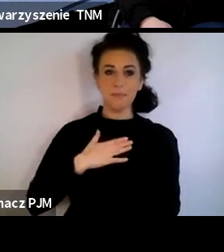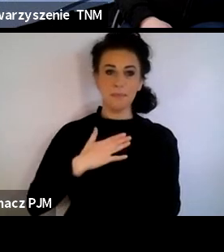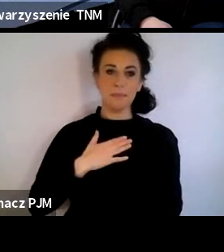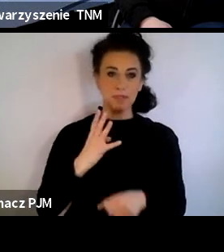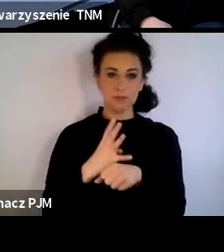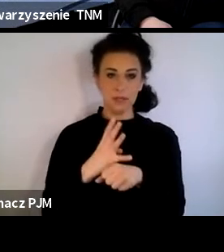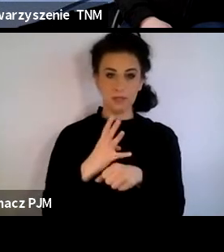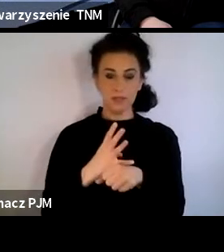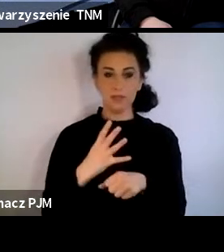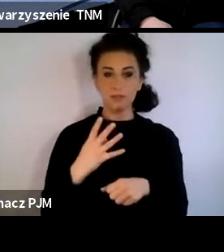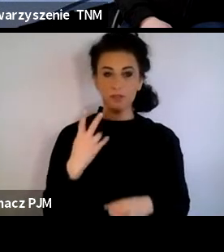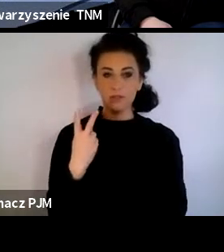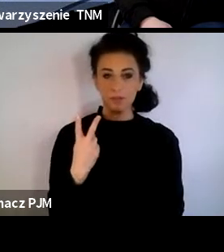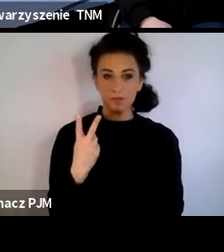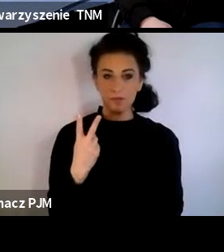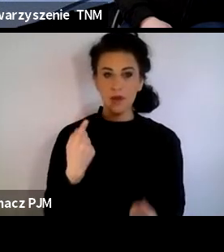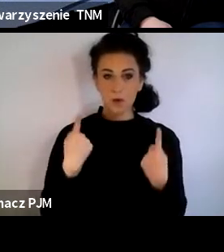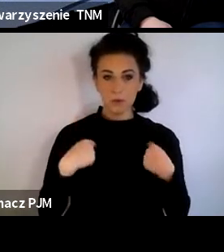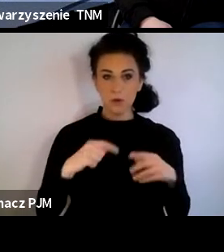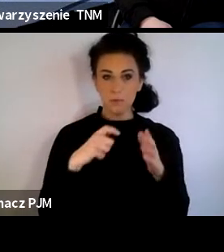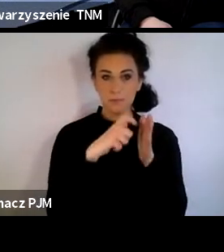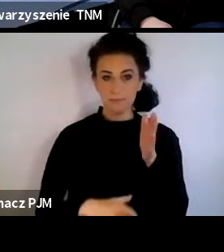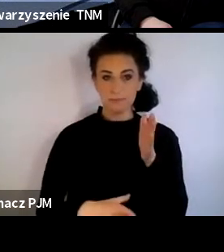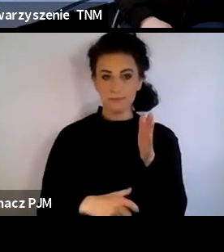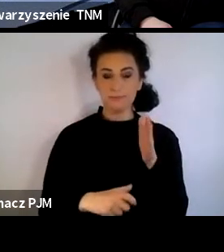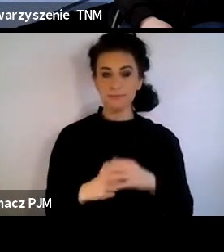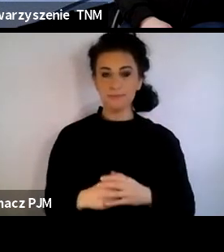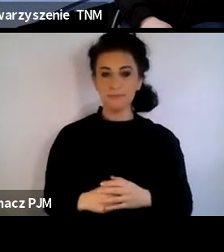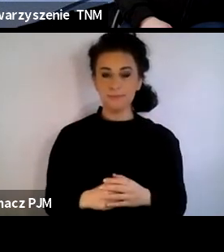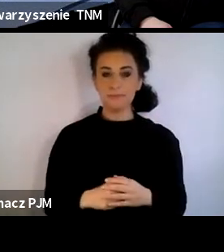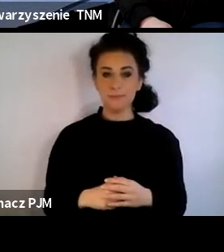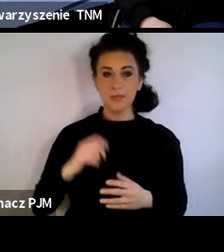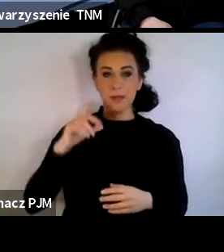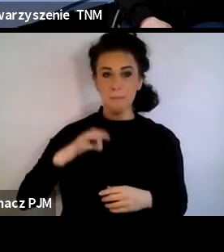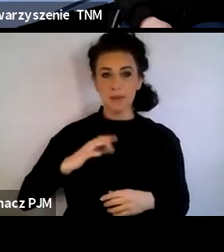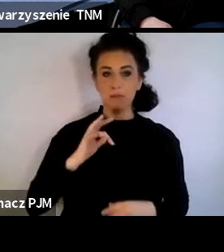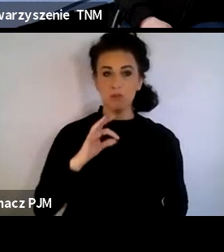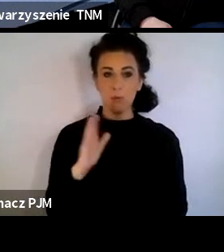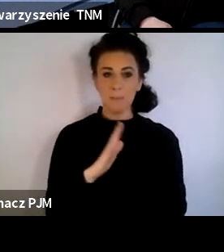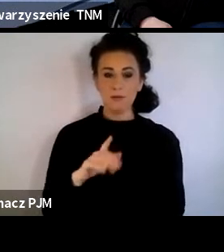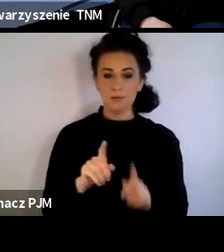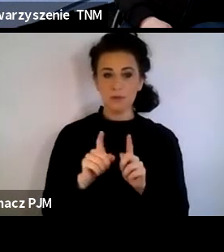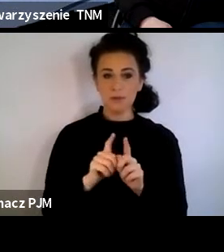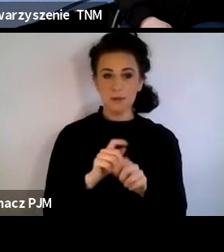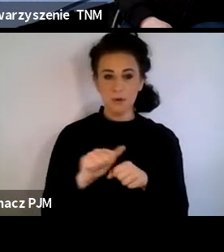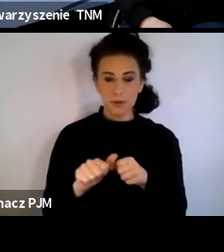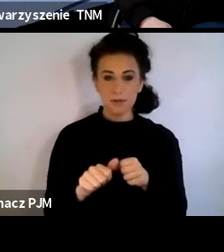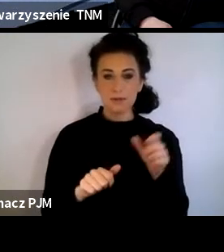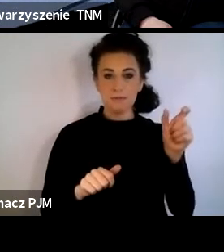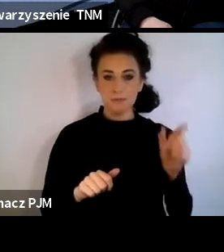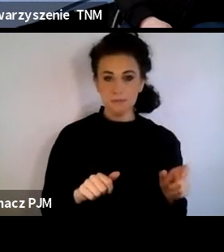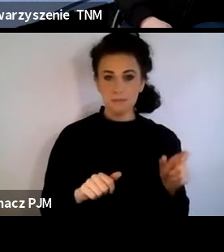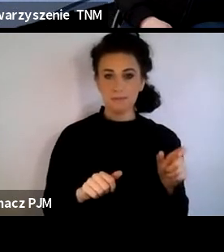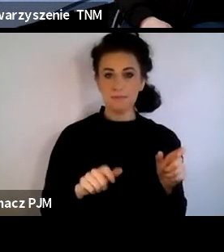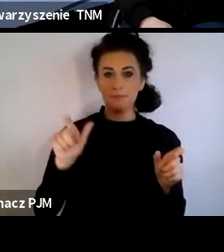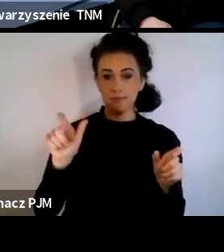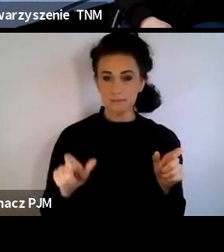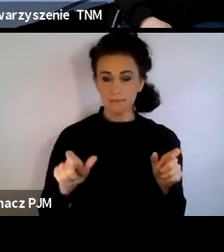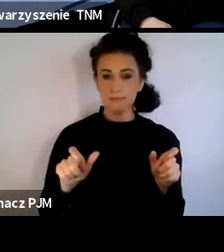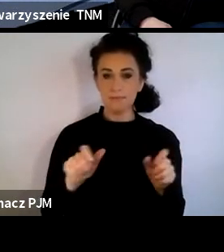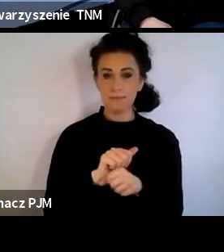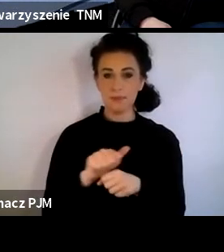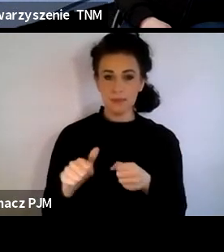osoby. Pan Tomasz Wieczerzak i pan Tomasz Kętrzyński do nas już dotarli. Dzień dobry. Dzień dobry, witamy. Tak. Dzień dobry.